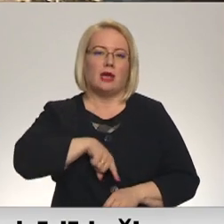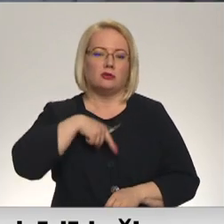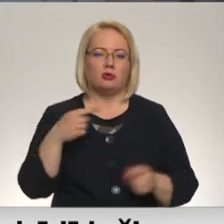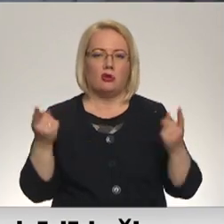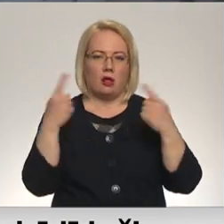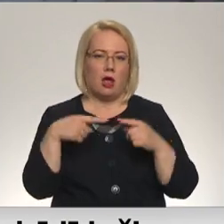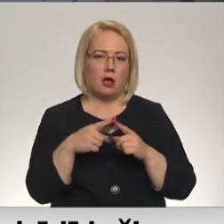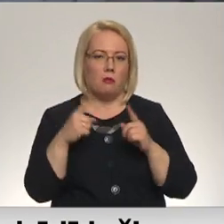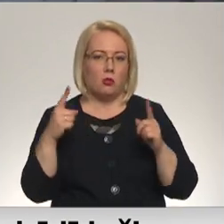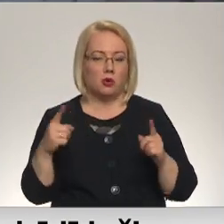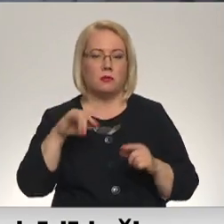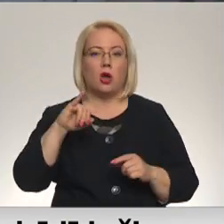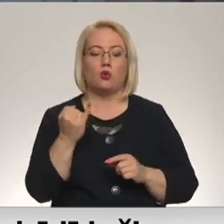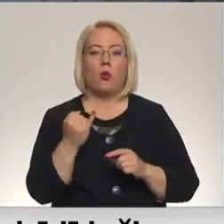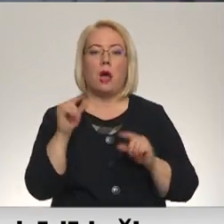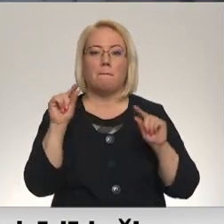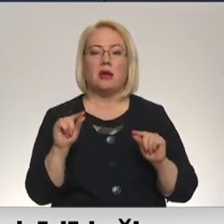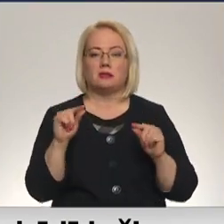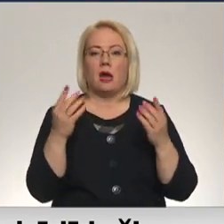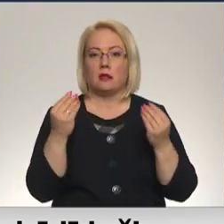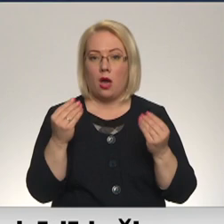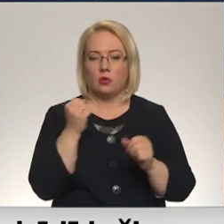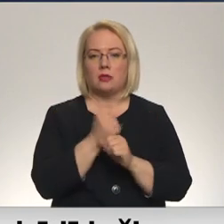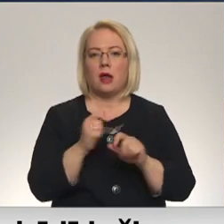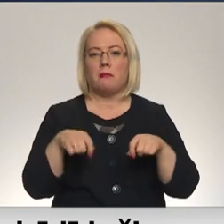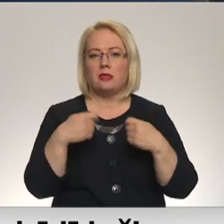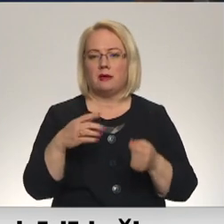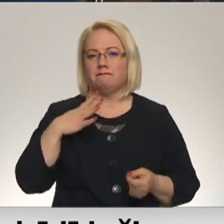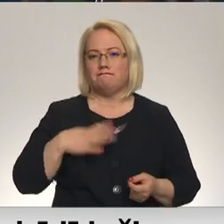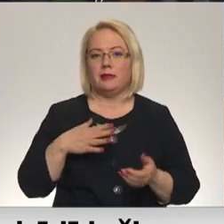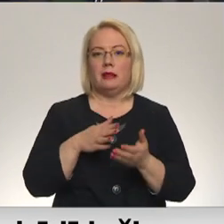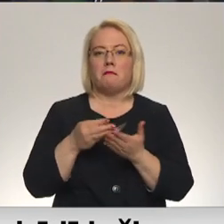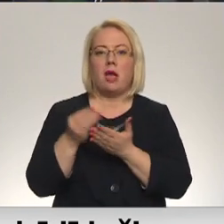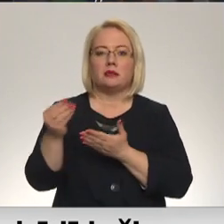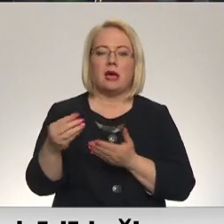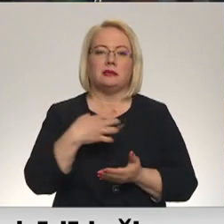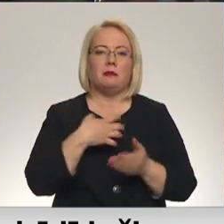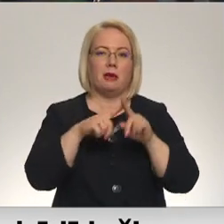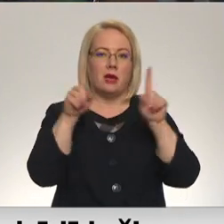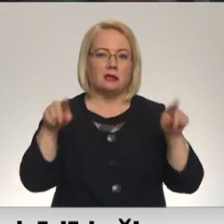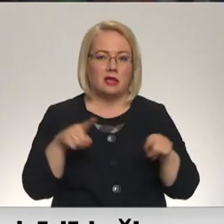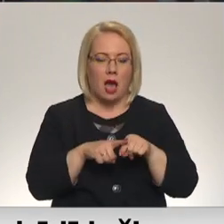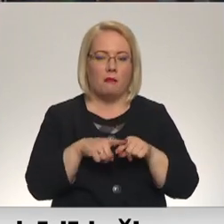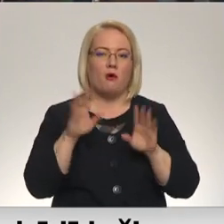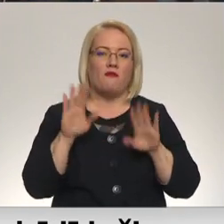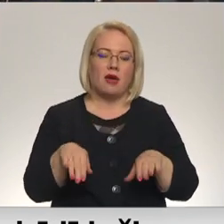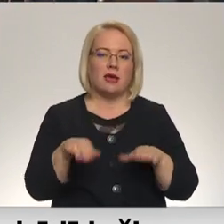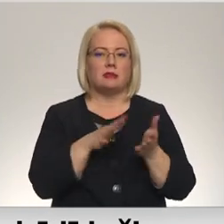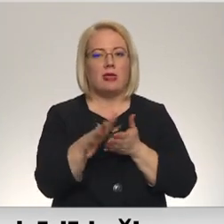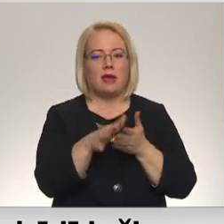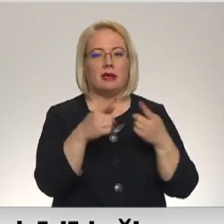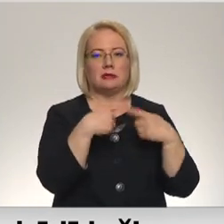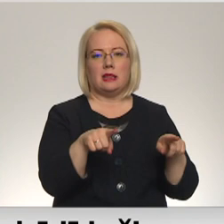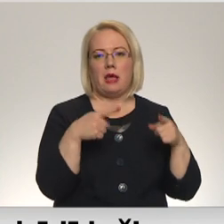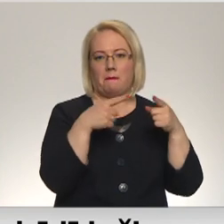laika posmā. Jo mazāk naudas darba devēja būs spiesti tērēt slimības lapām, jo vairāk varēšot atvēlēt citiem mērķiem.